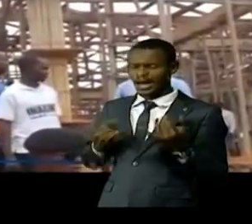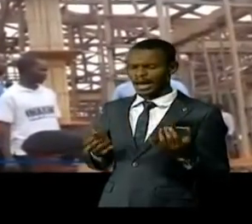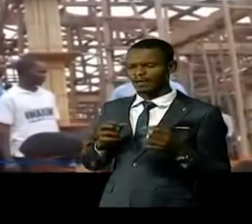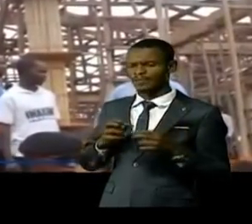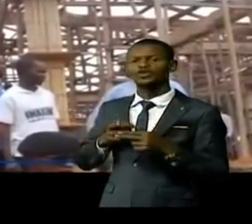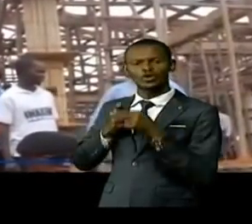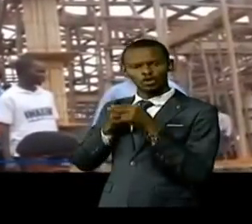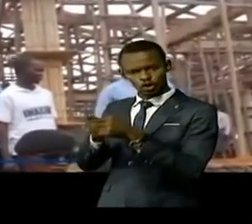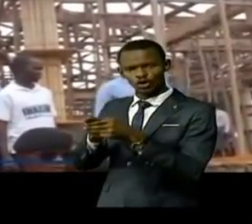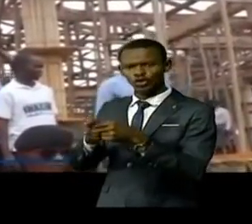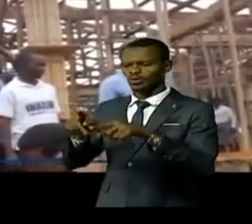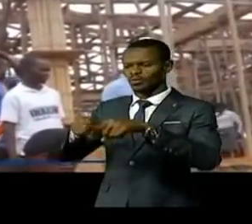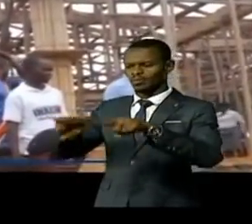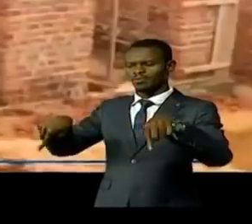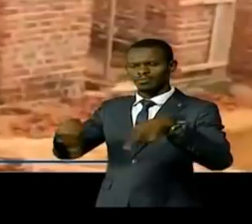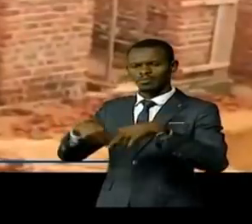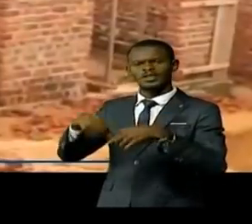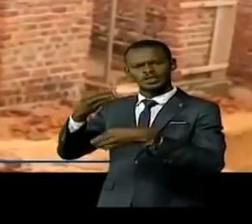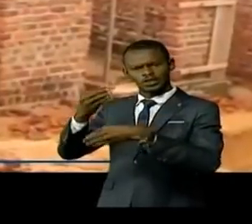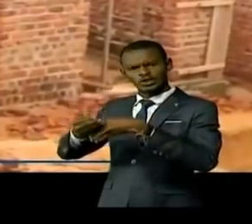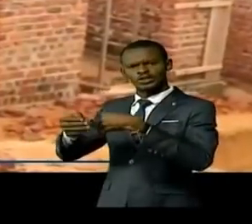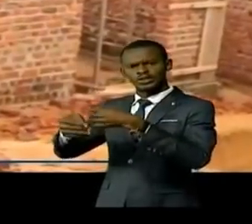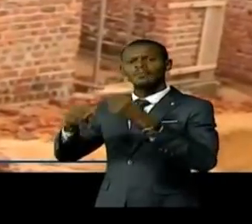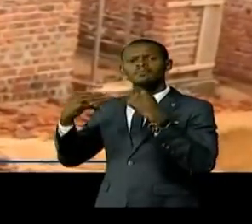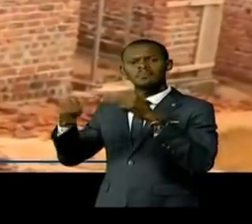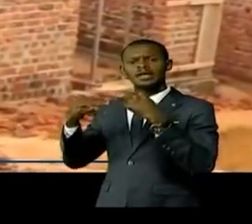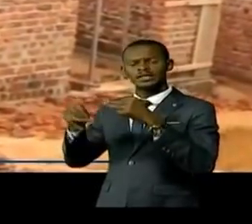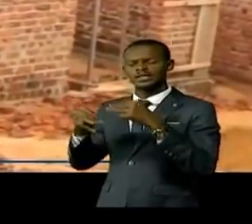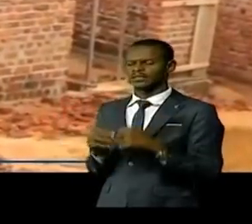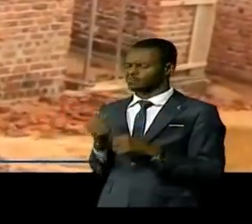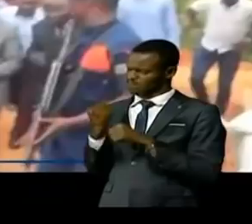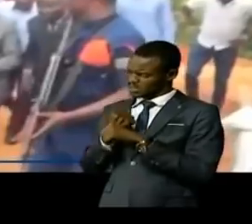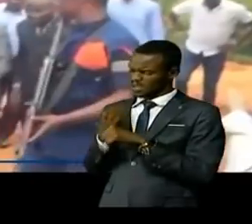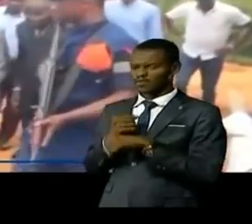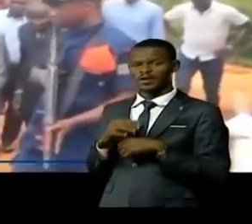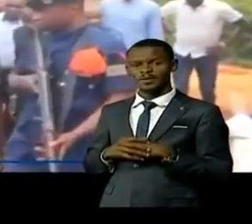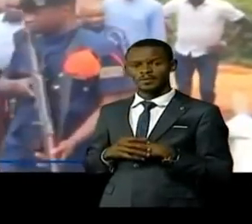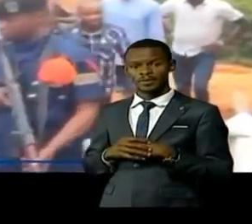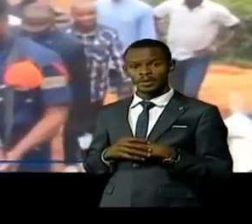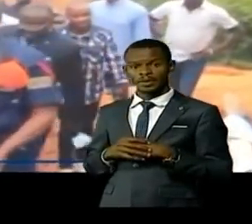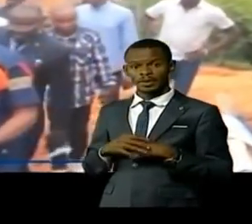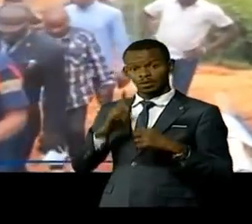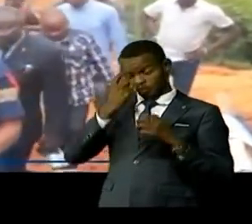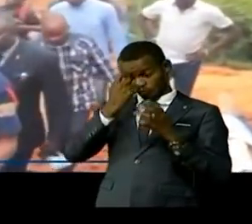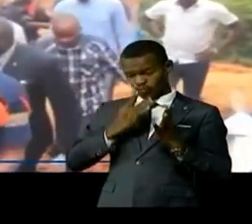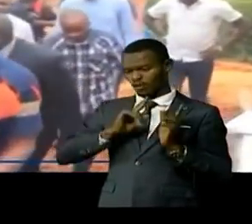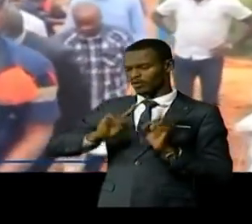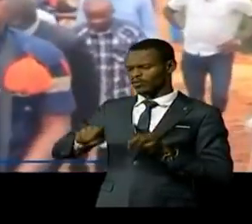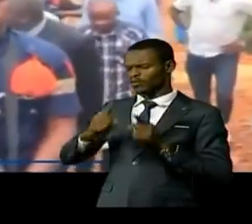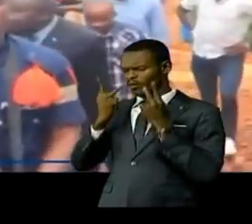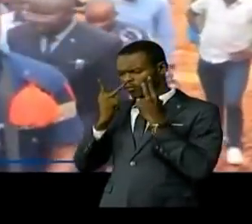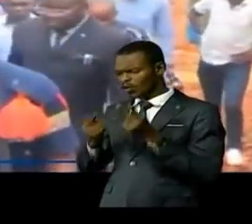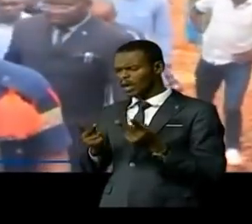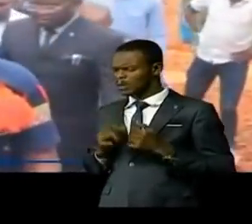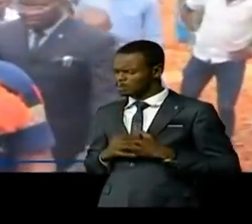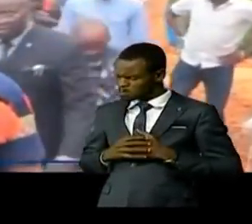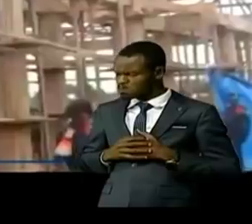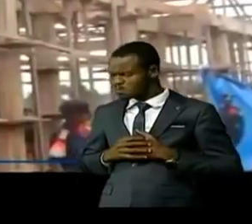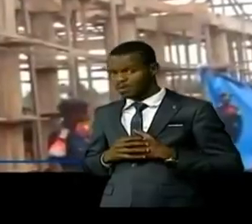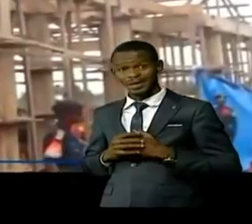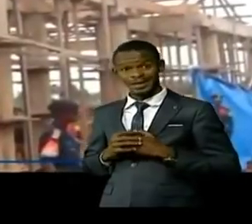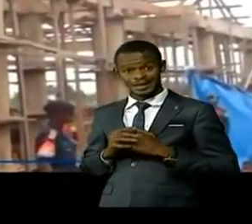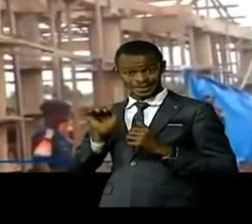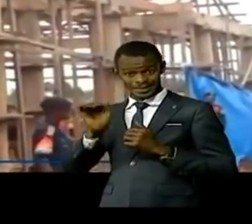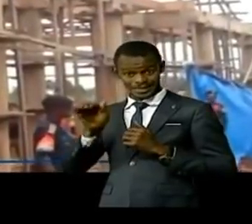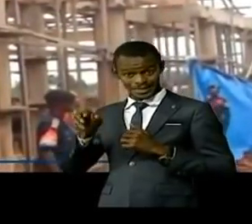directeur général de Alma Group qui exécute les 10 travaux. Il lui présente les rapports techniques du niveau d'avancement des différents types de travaux